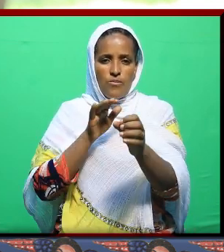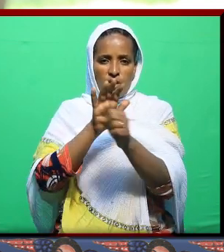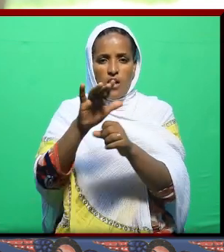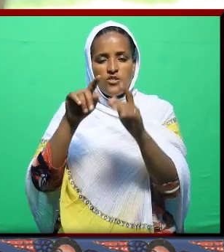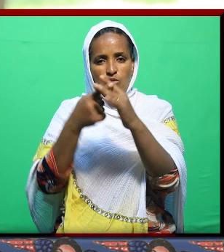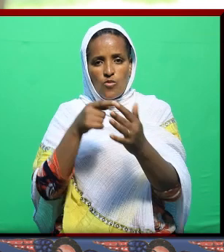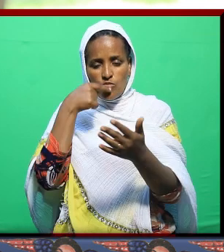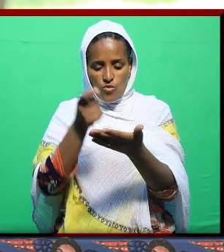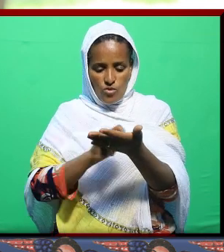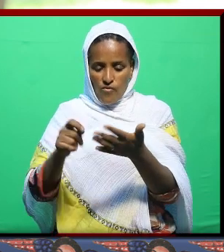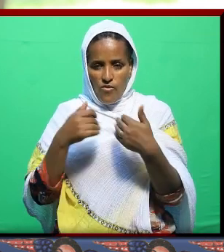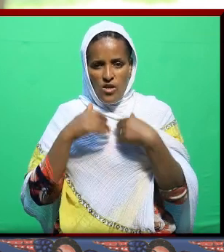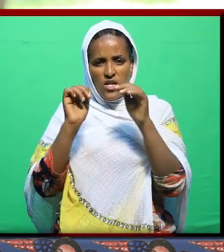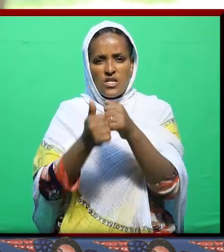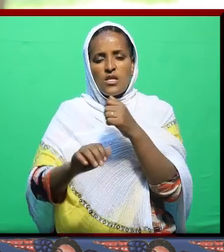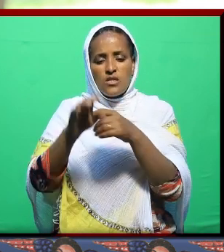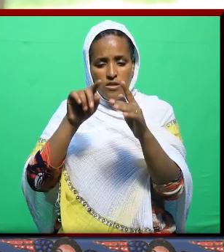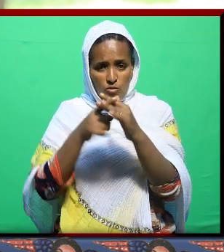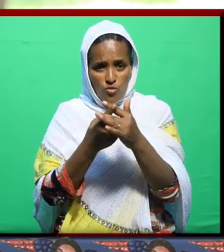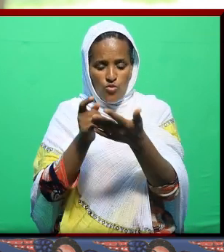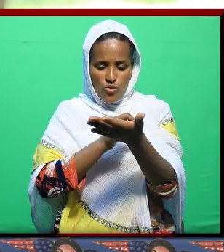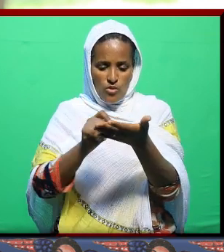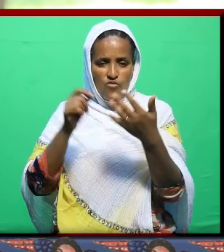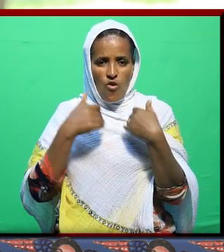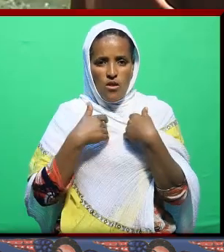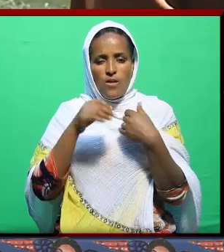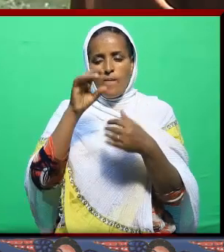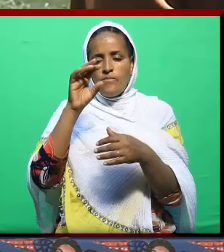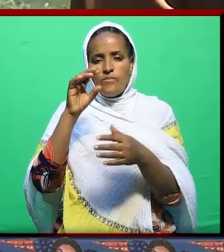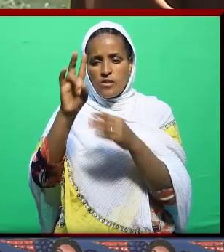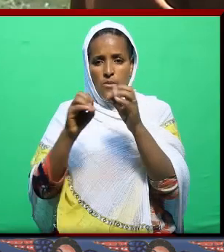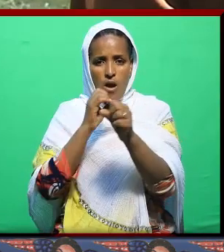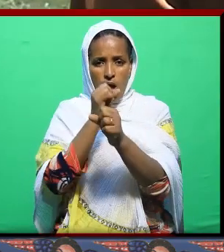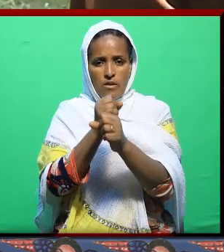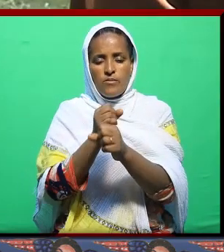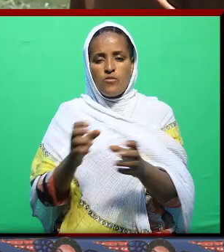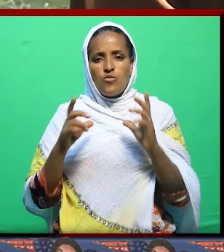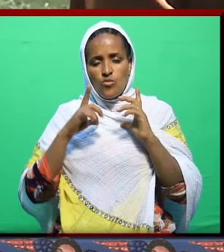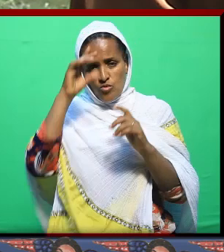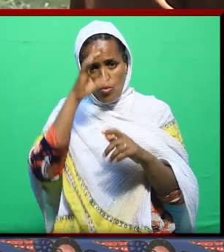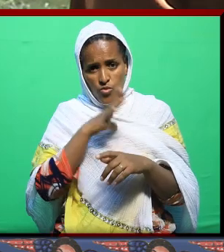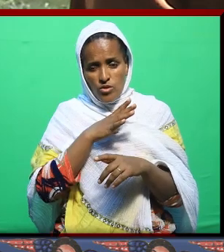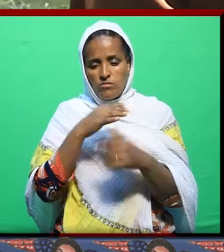ተጽፎላቸዋል። ከሶስት አመት በኋላ ብቃት እንዴት እንደሚጀምሩ ተጽፎላቸዋል። በሰባ ዓለምም የሚኖሩ ሰዎች